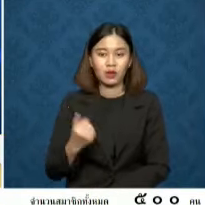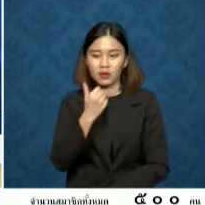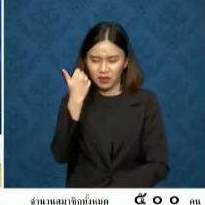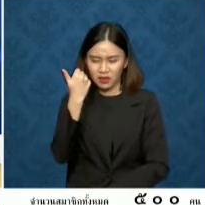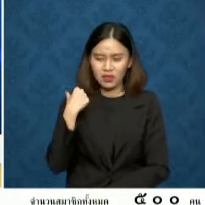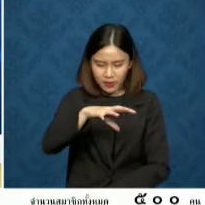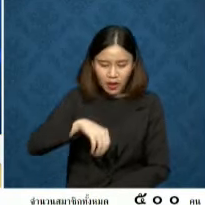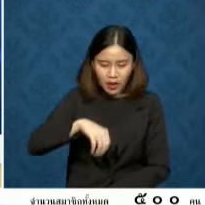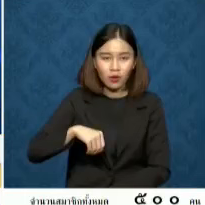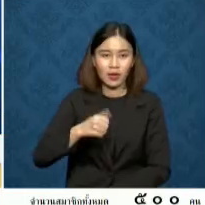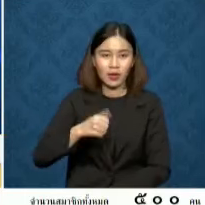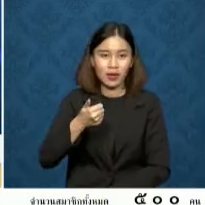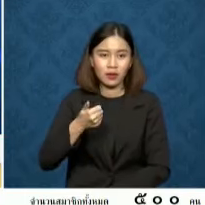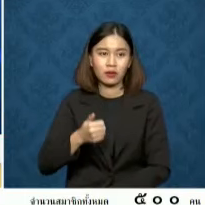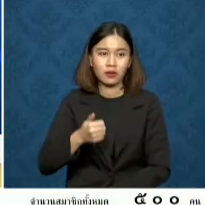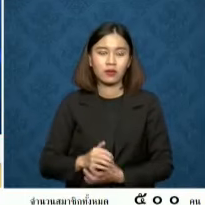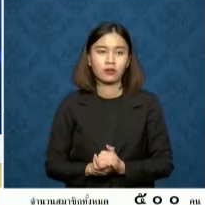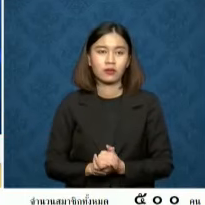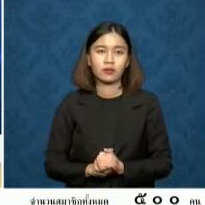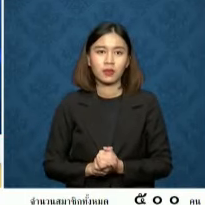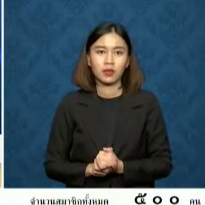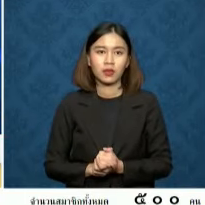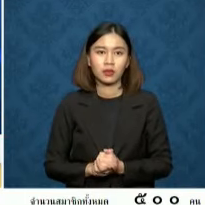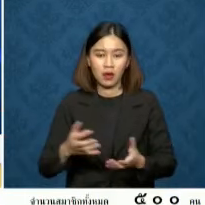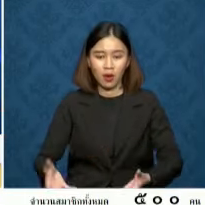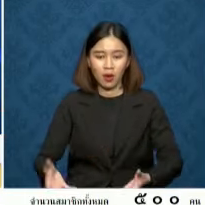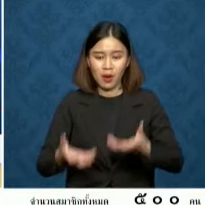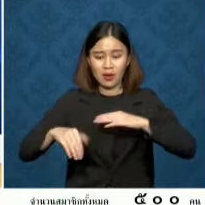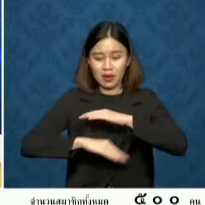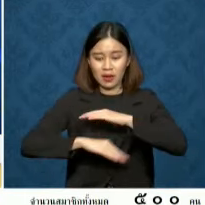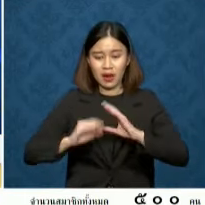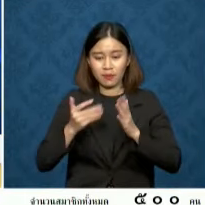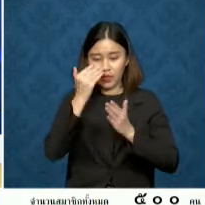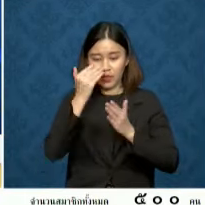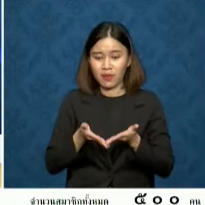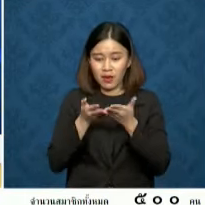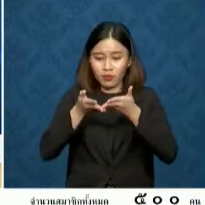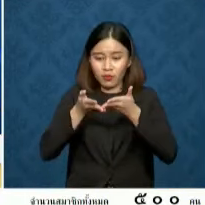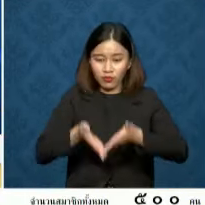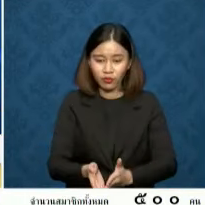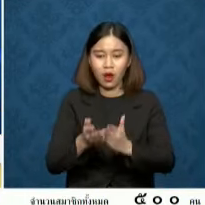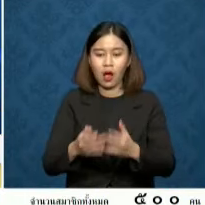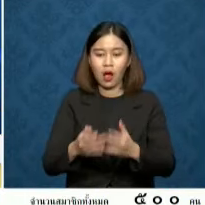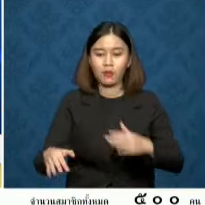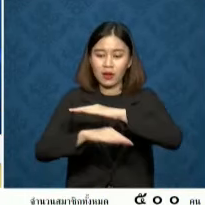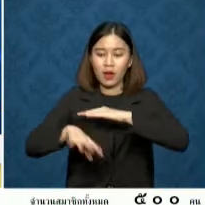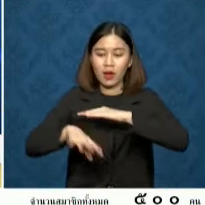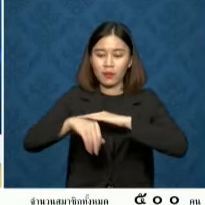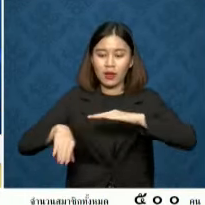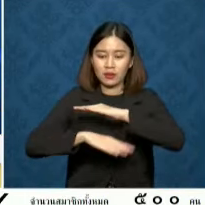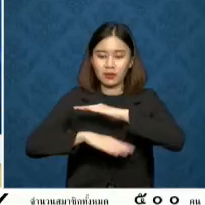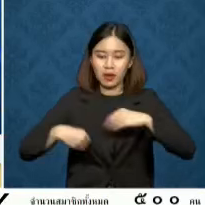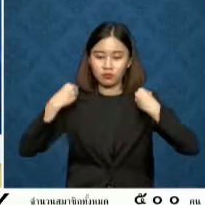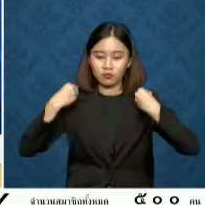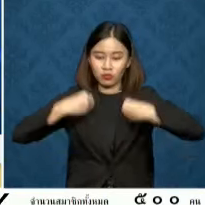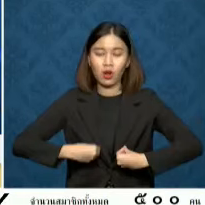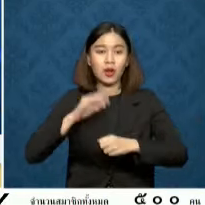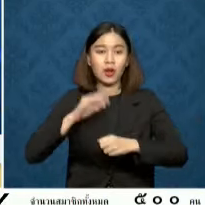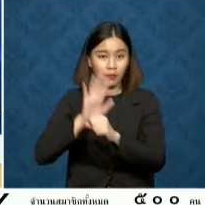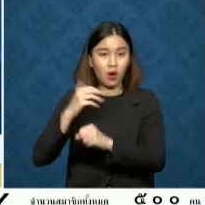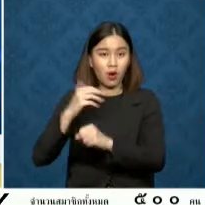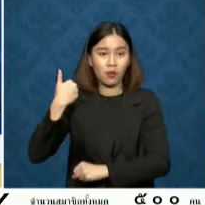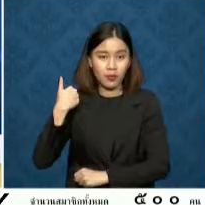ว่านี้หรือเปล่านี่ไม่ได้เอาขึ้นมาเพื่อเป็นหลักฐานว่าทำไมเรือถึงล่มครับนี่เอาขึ้นมาเพื่อเป็นหลักฐานว่าเตรียมเสื้อชูชีพไปพอนะเตรียม